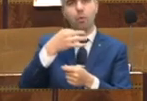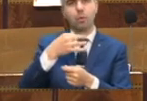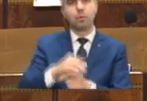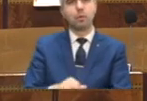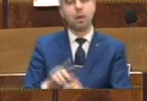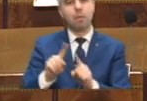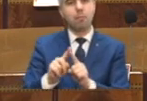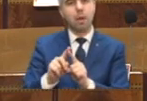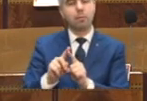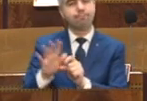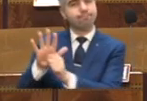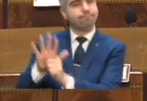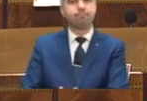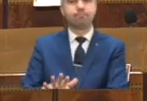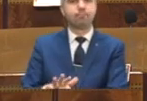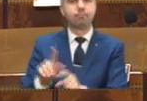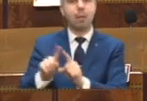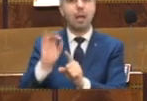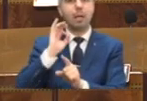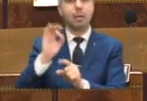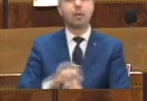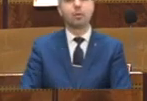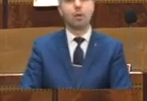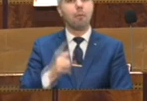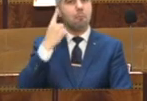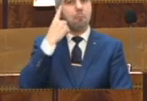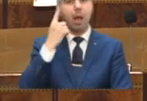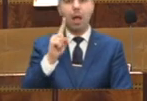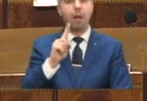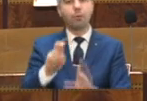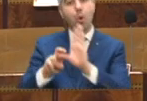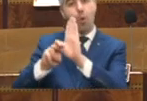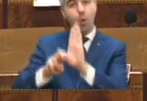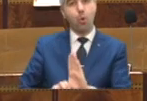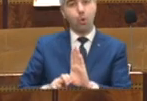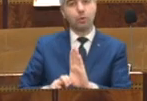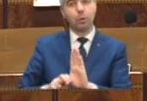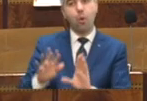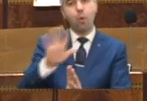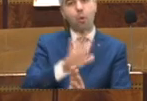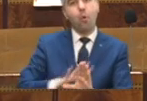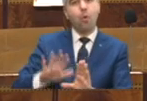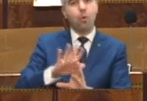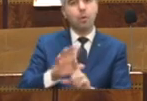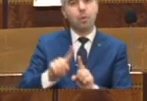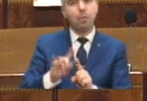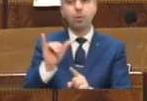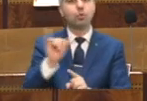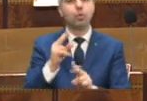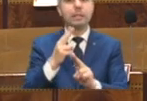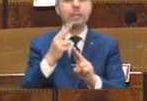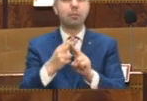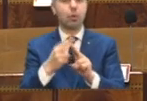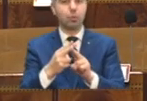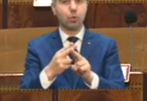هذه إساءة للمنصب لأنه ما عارفش هذاك الكرسي اللي راه في هذه المؤسسة شنو كيعني من